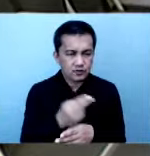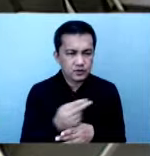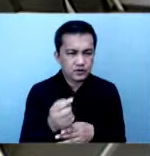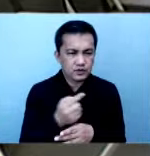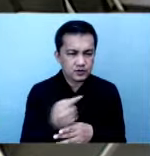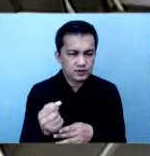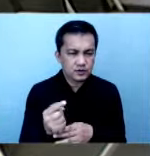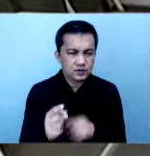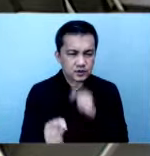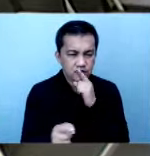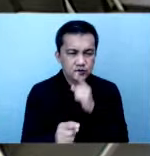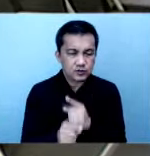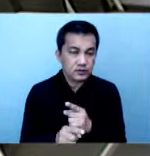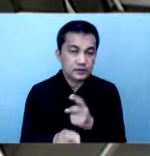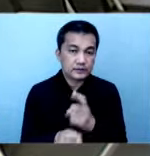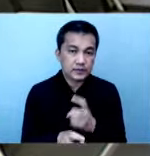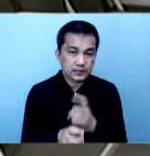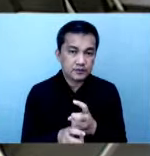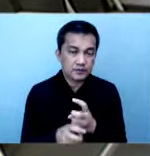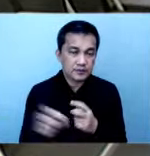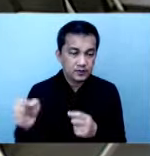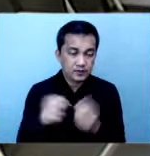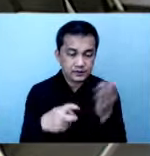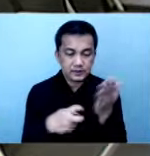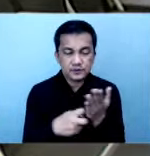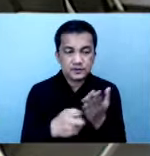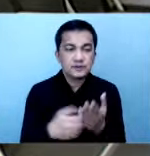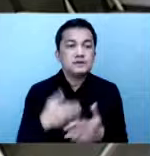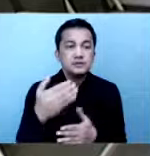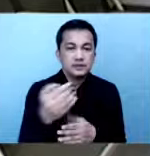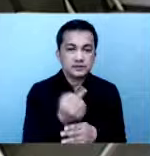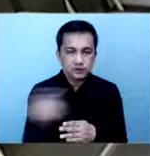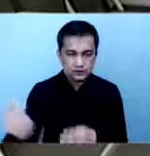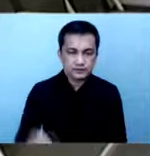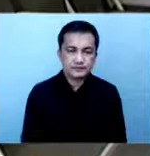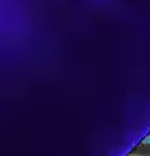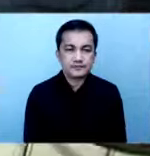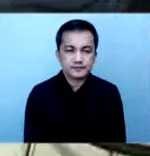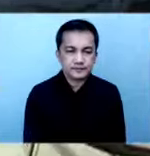raw kasing pahirapan makakuha ng tiket sa susunod na linggo.